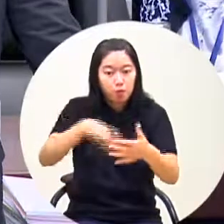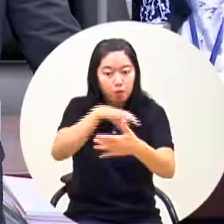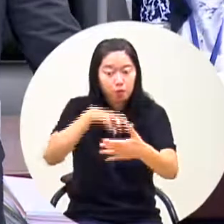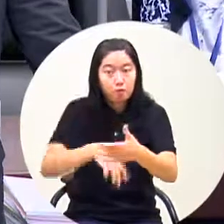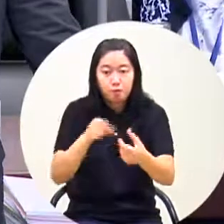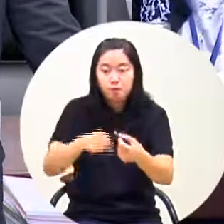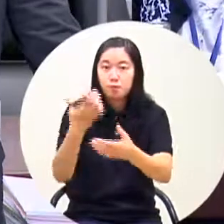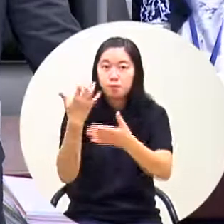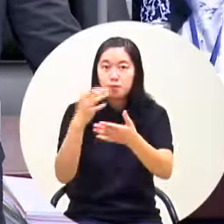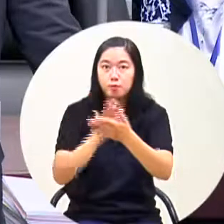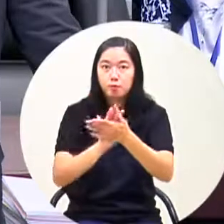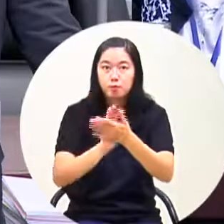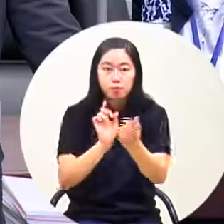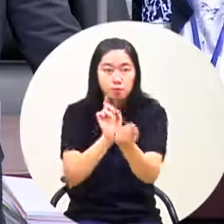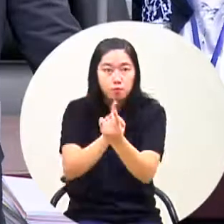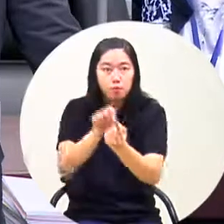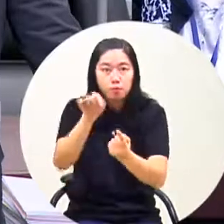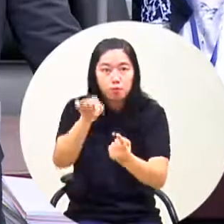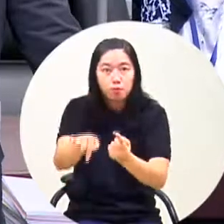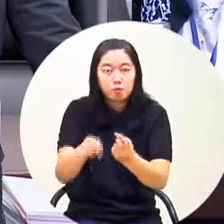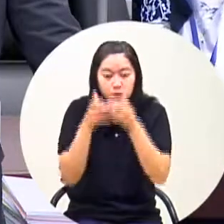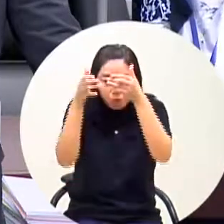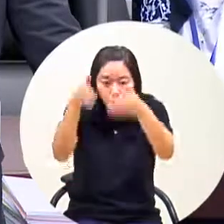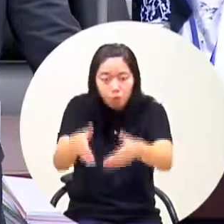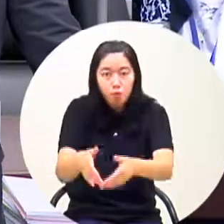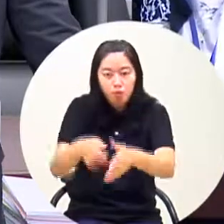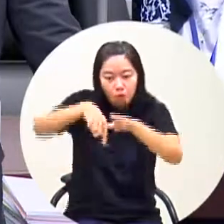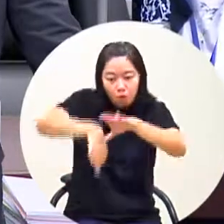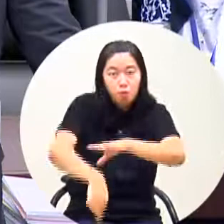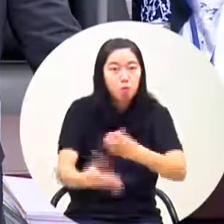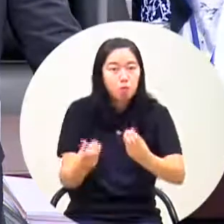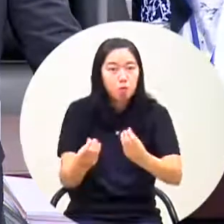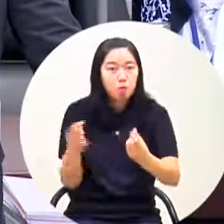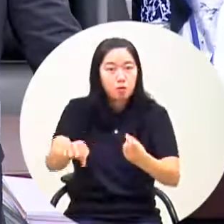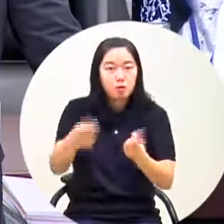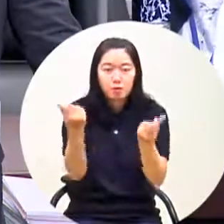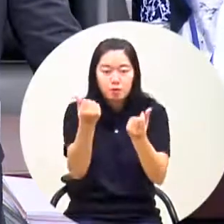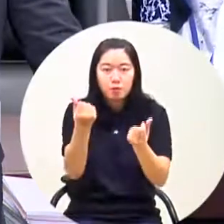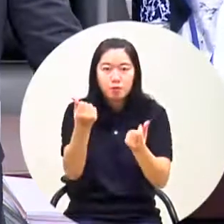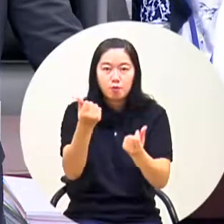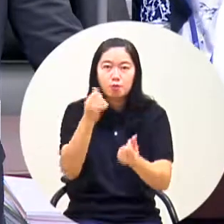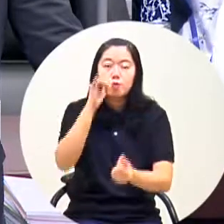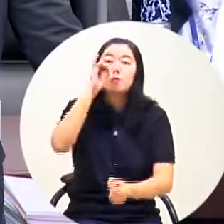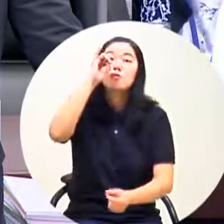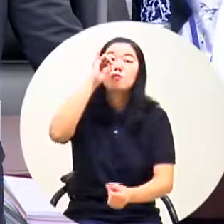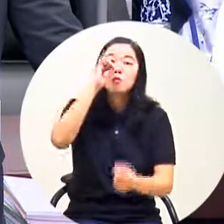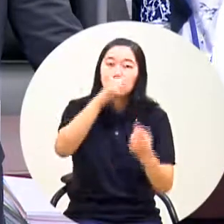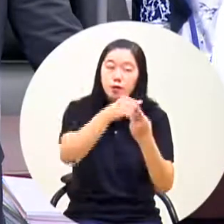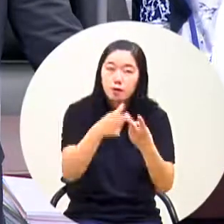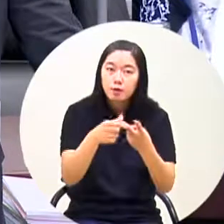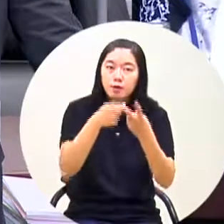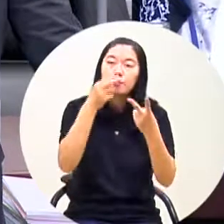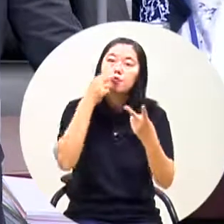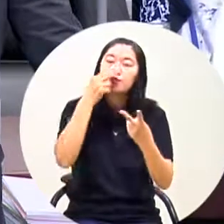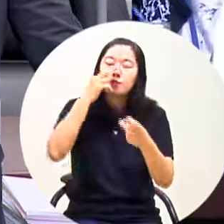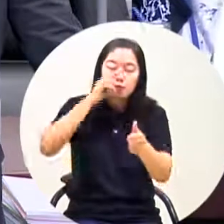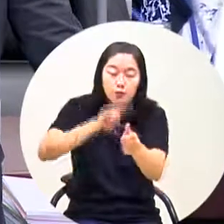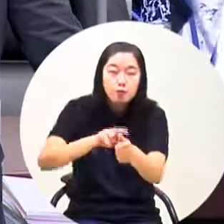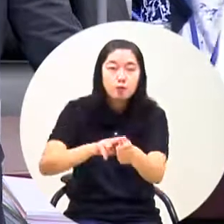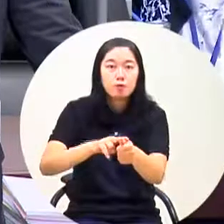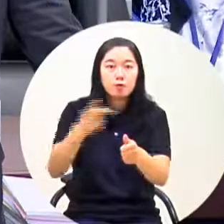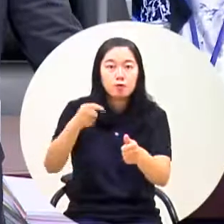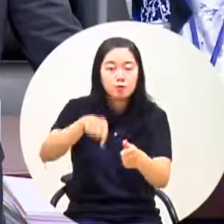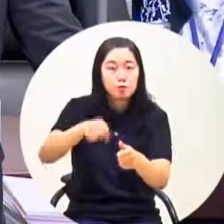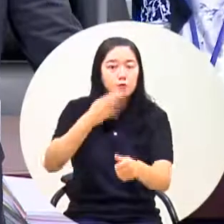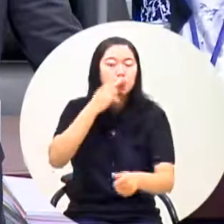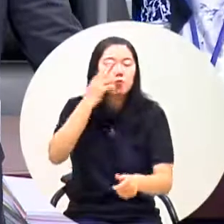对于比较没有那么琢磨那么深的，包括我们的酒的部分，包括我们的 烟害的部分，那烟害过去比